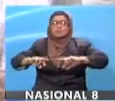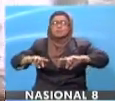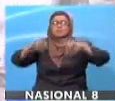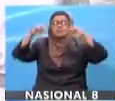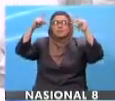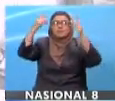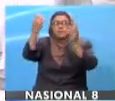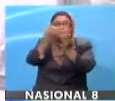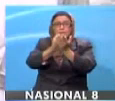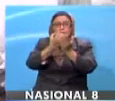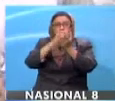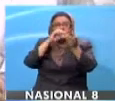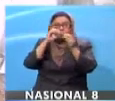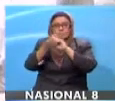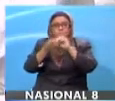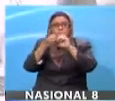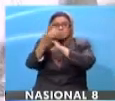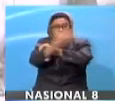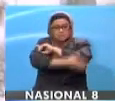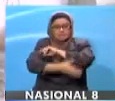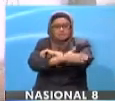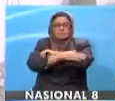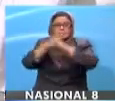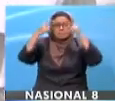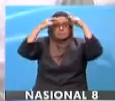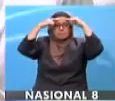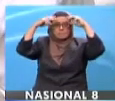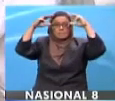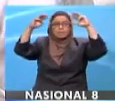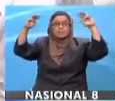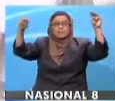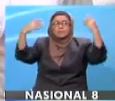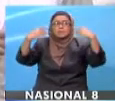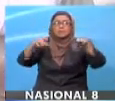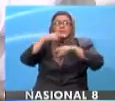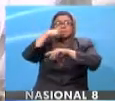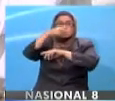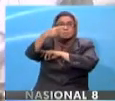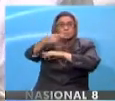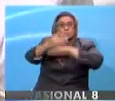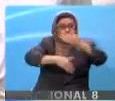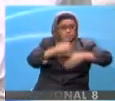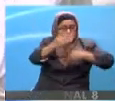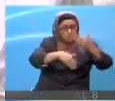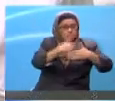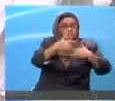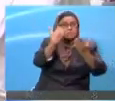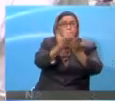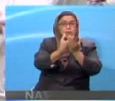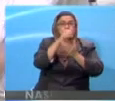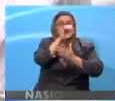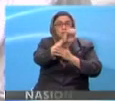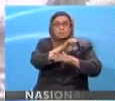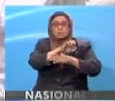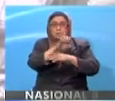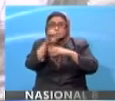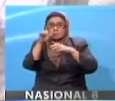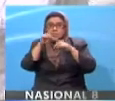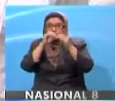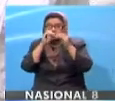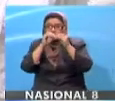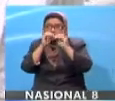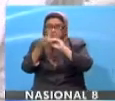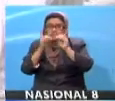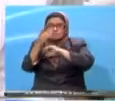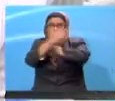negara. Perdana Menteri Datuk Seri Najib Tun Razak pernah menyatakan bahawa memajukan ekonomi digital negara adalah langkah yang perlu